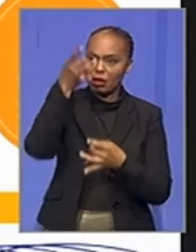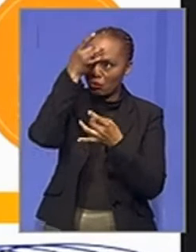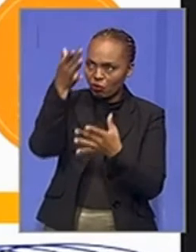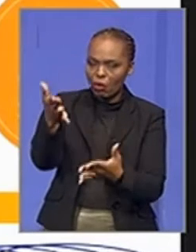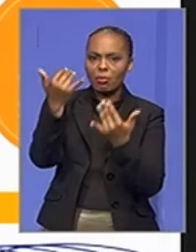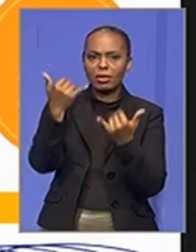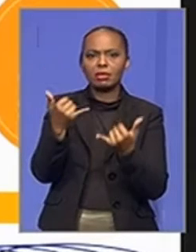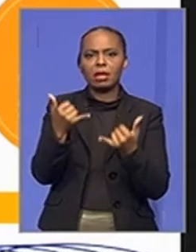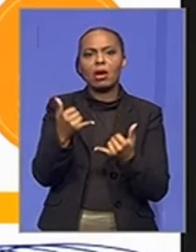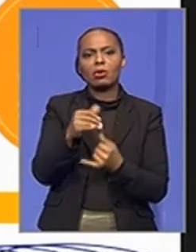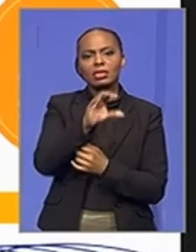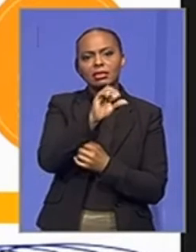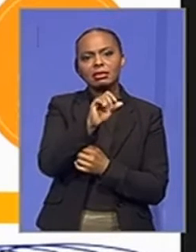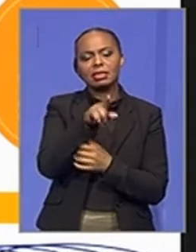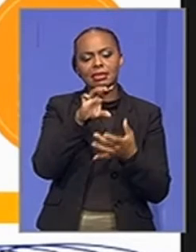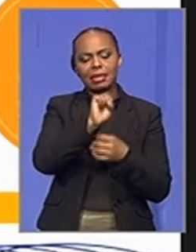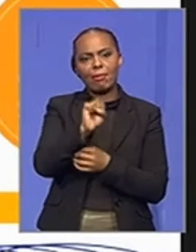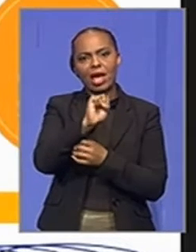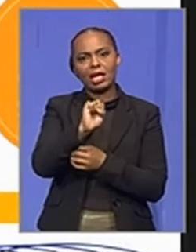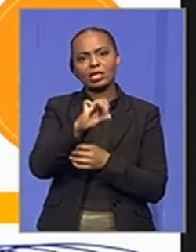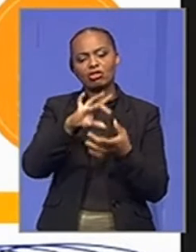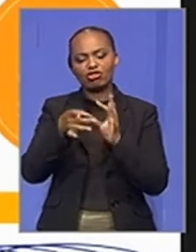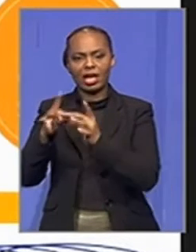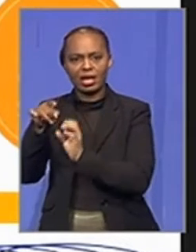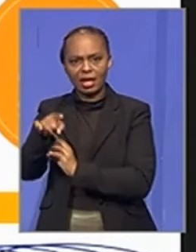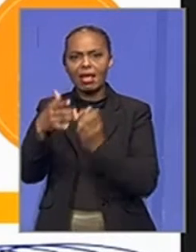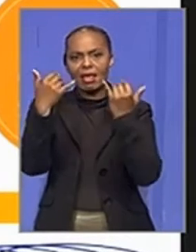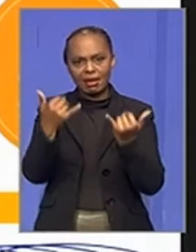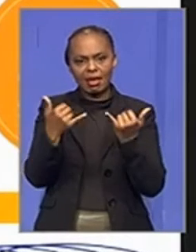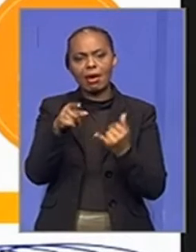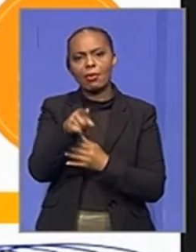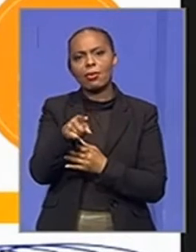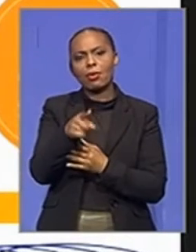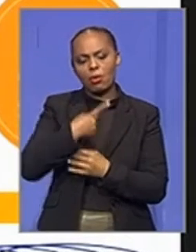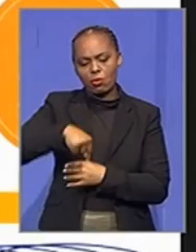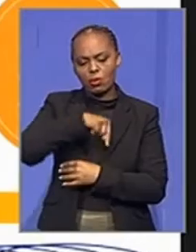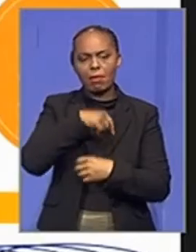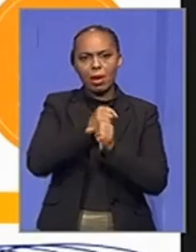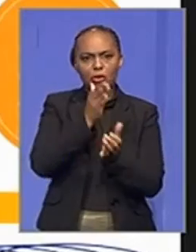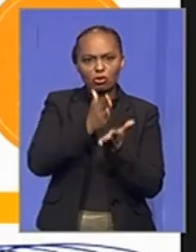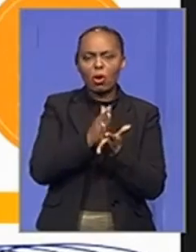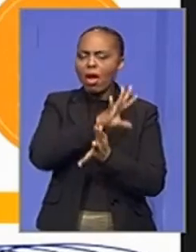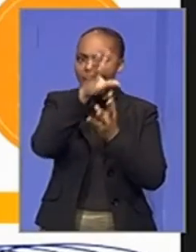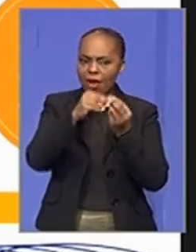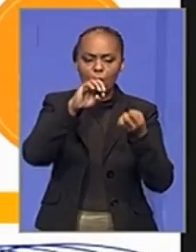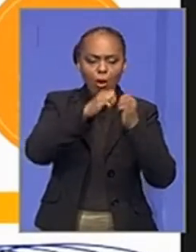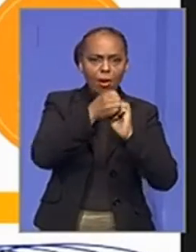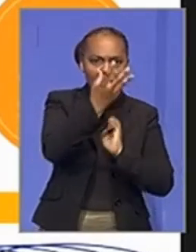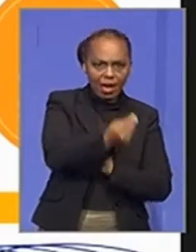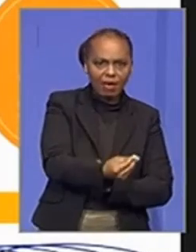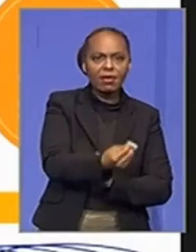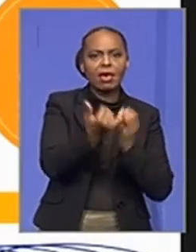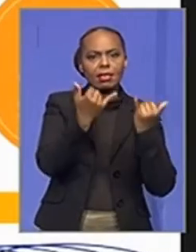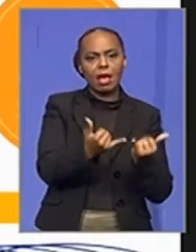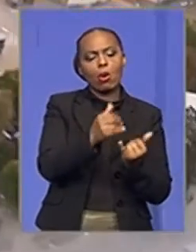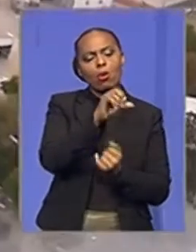resilient supply chain which will make sure with all the challenges that we are currently dealing with, the supply will get to